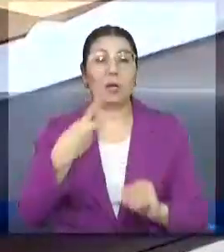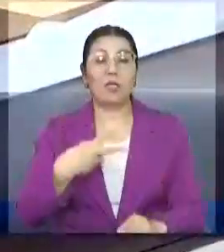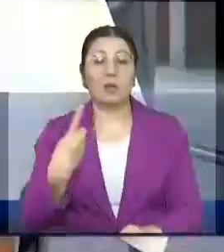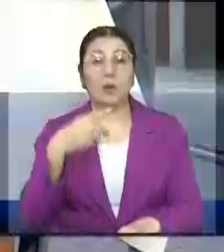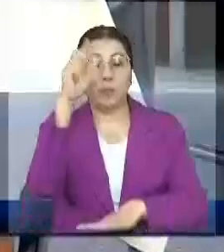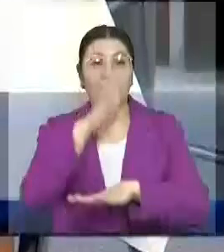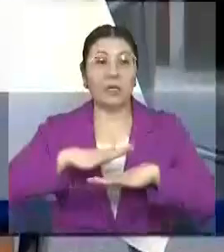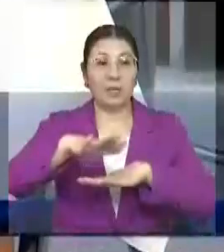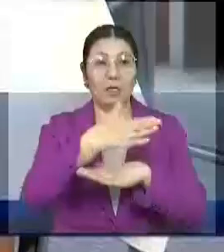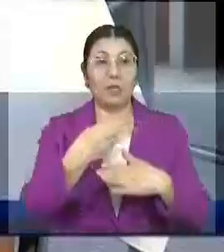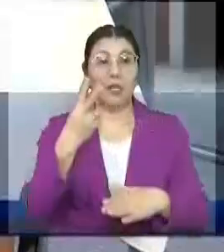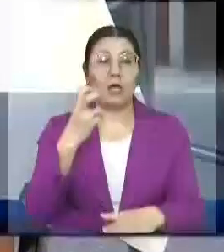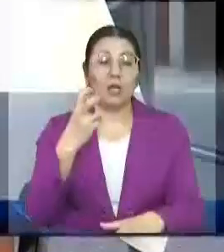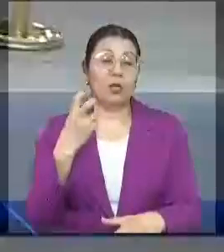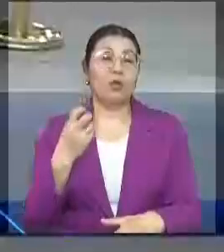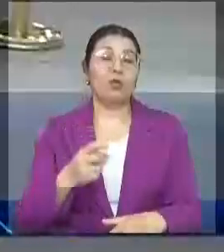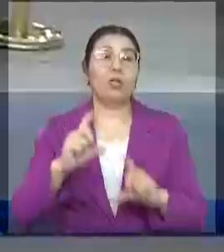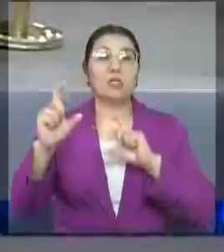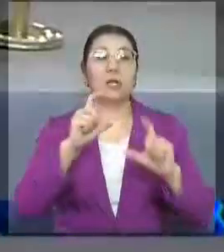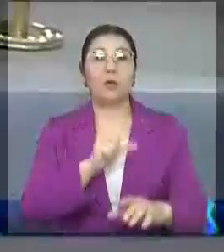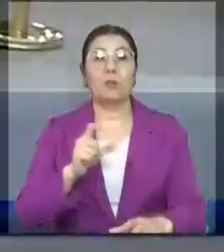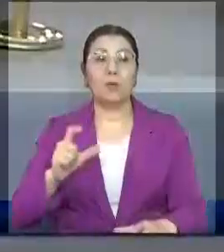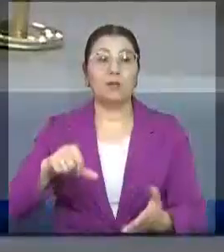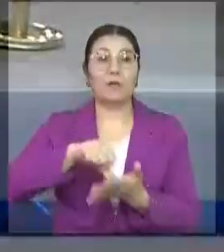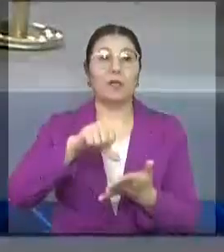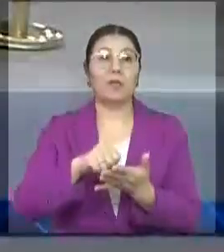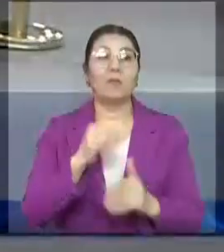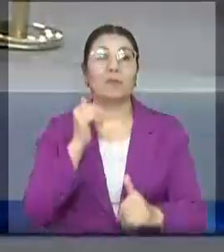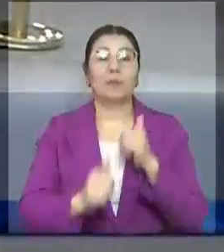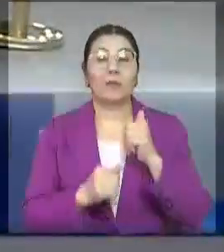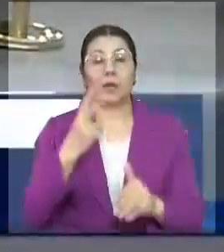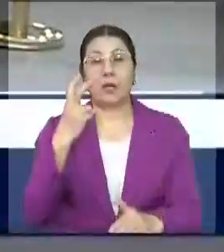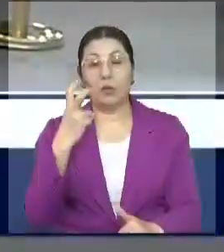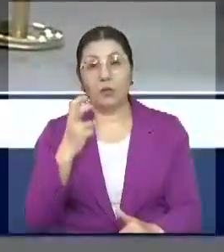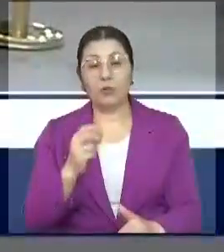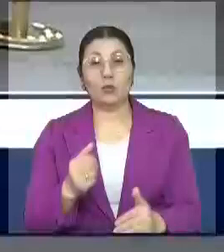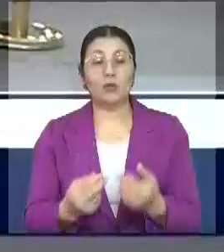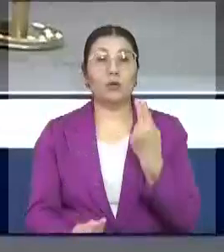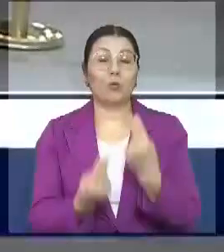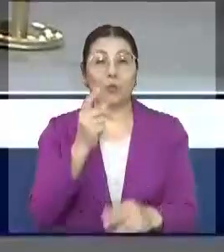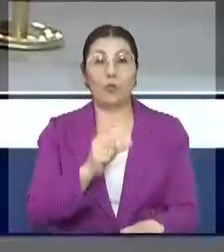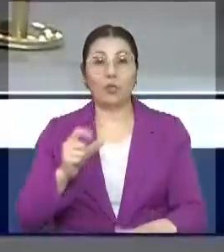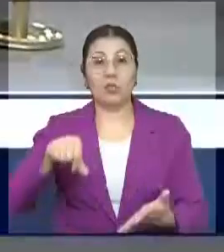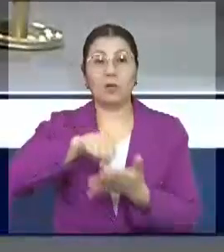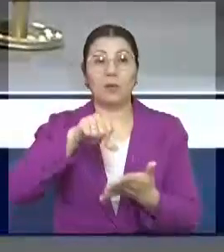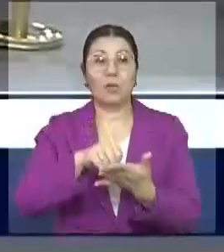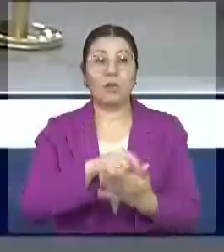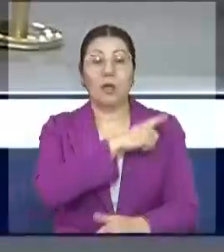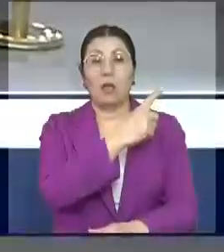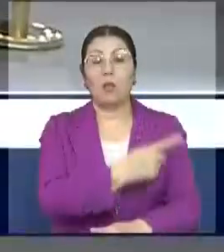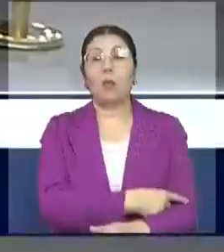астам шахматшысы қатысуға ниет білдірген. Жарысымызда 200-ден астам ойыншылар қатысып жатыр. Ең мықты